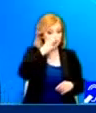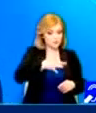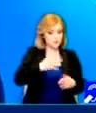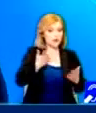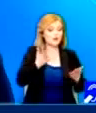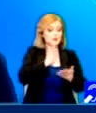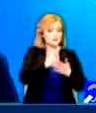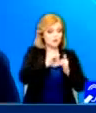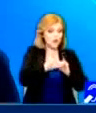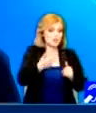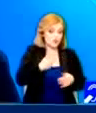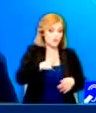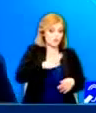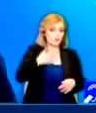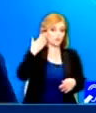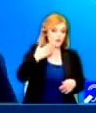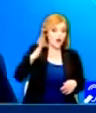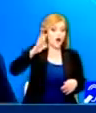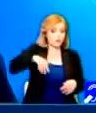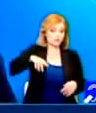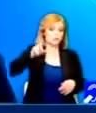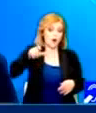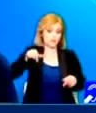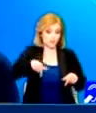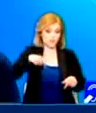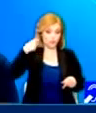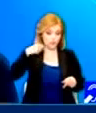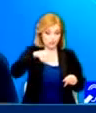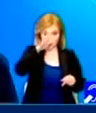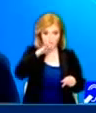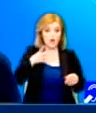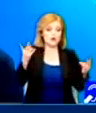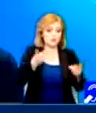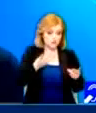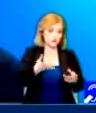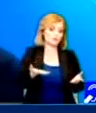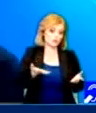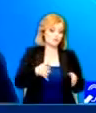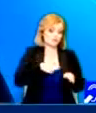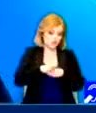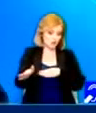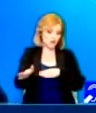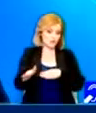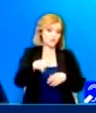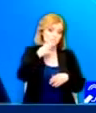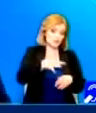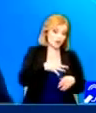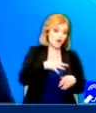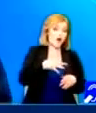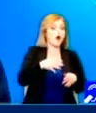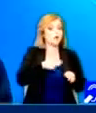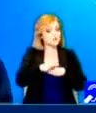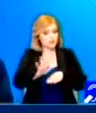la fel cum a fost și pentru România, și atunci oamenii politici de la Chișinău vor trebui să-și dea rama pe față, să spună dacă le îndeplinesc și trec